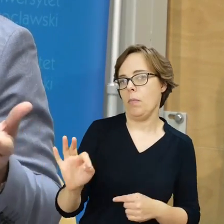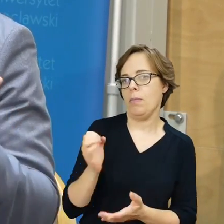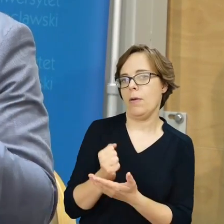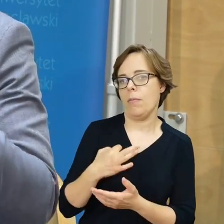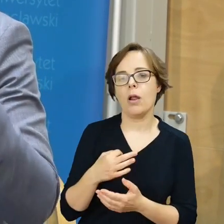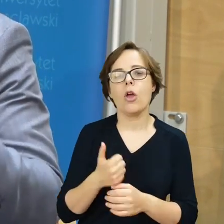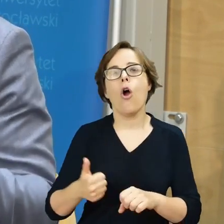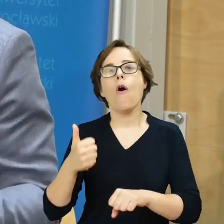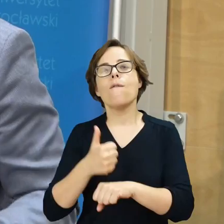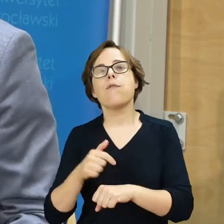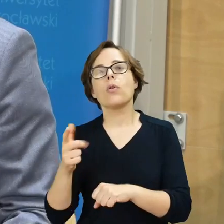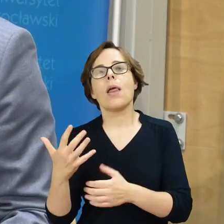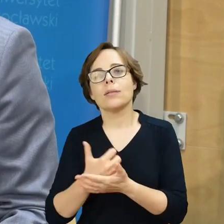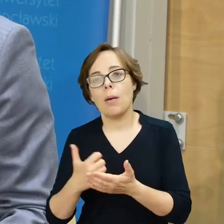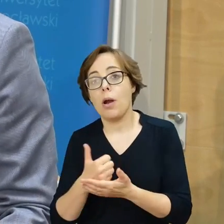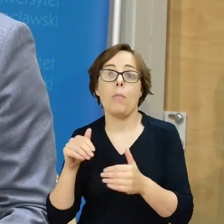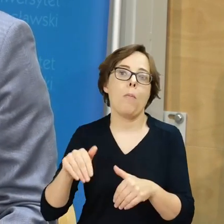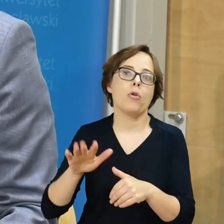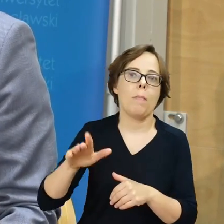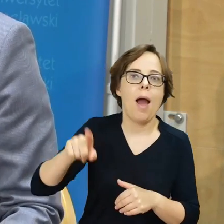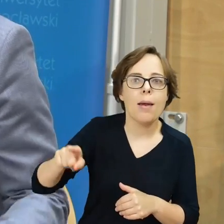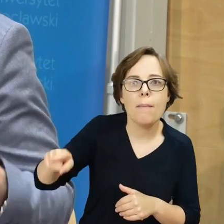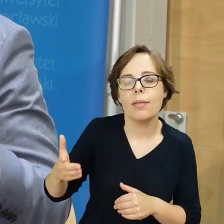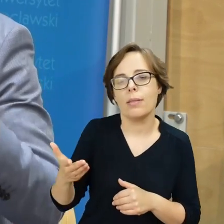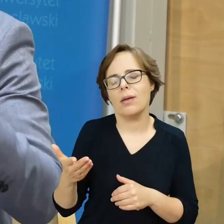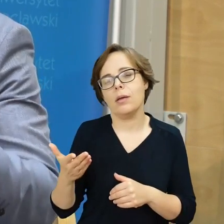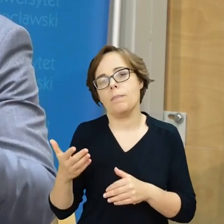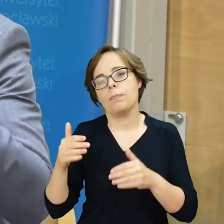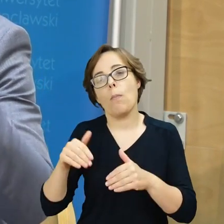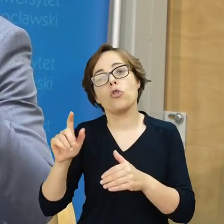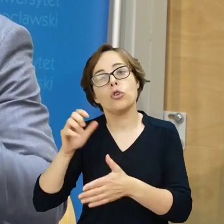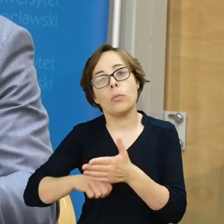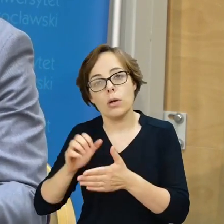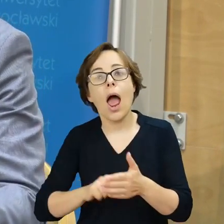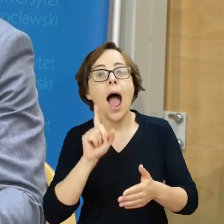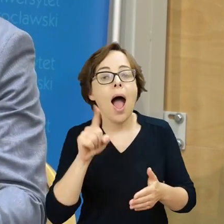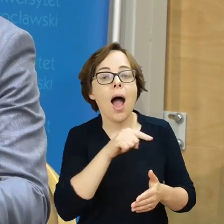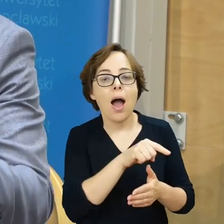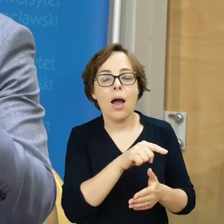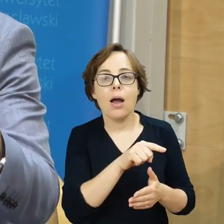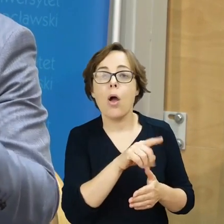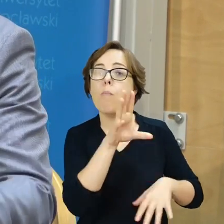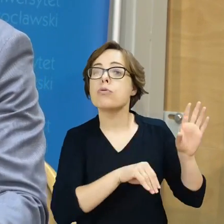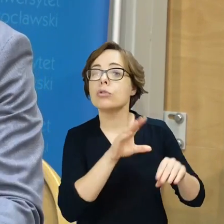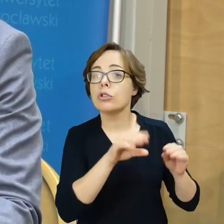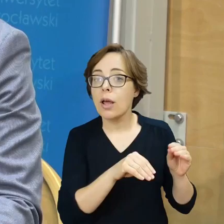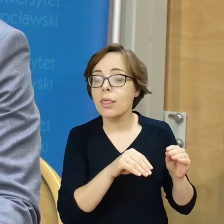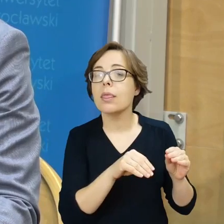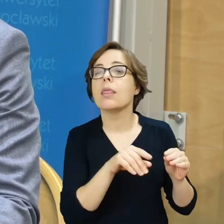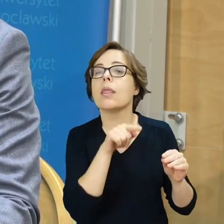a może ma alimenty, może mu tam za jakieś coś potrącają, a ile jest tak naprawdę, i to drugie, to byłoby informacją publiczną